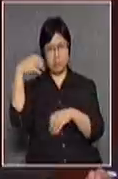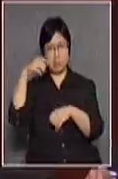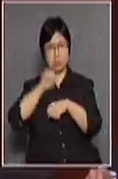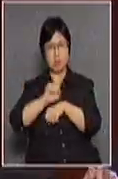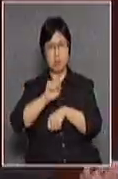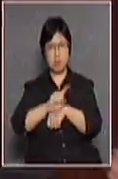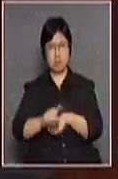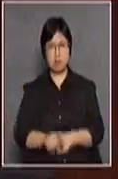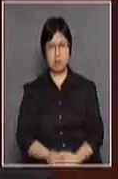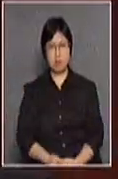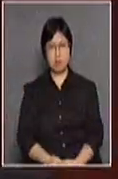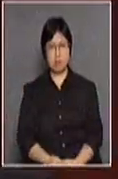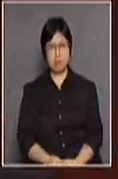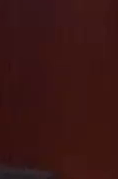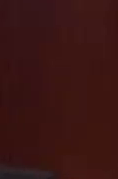1分鐘。